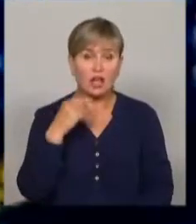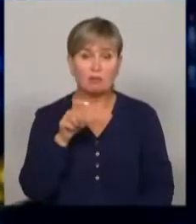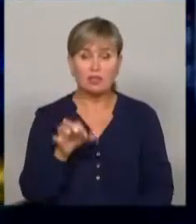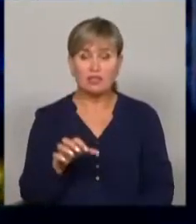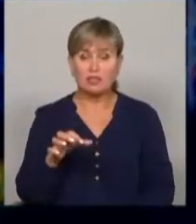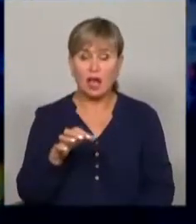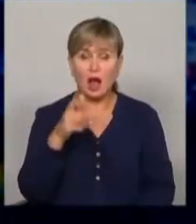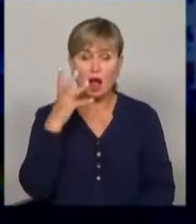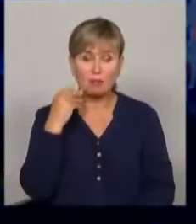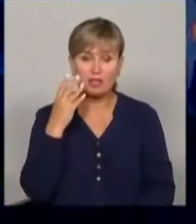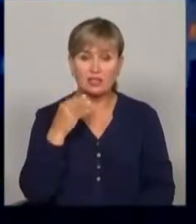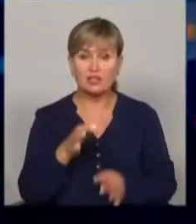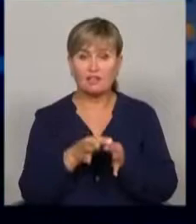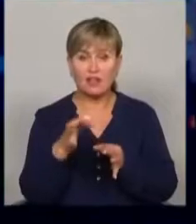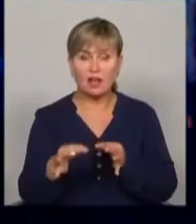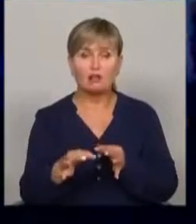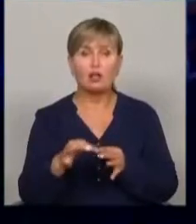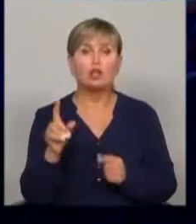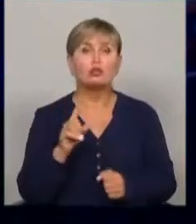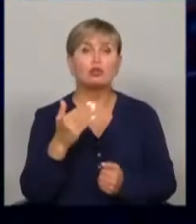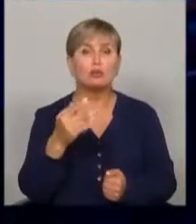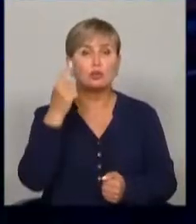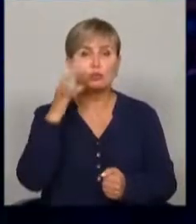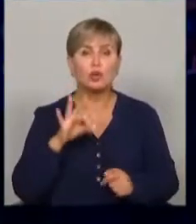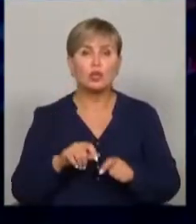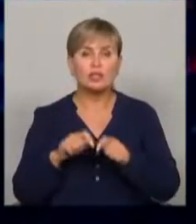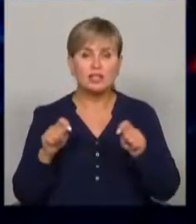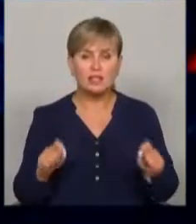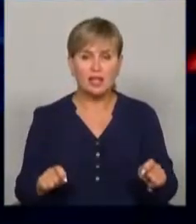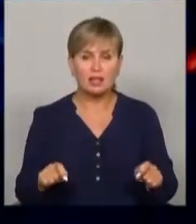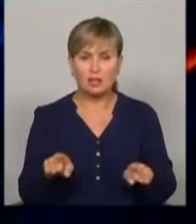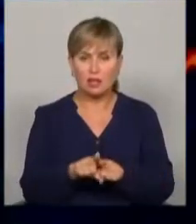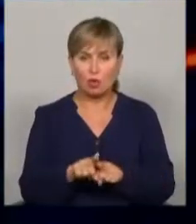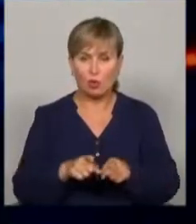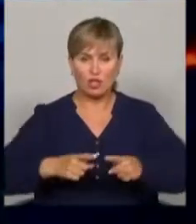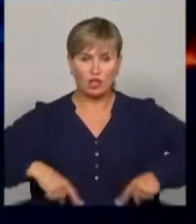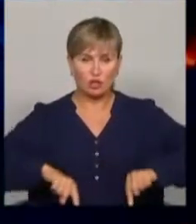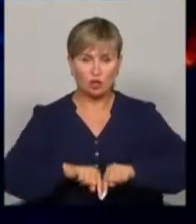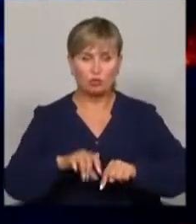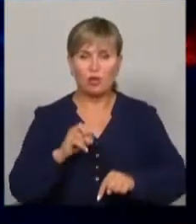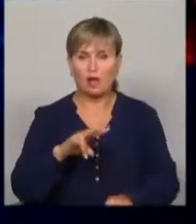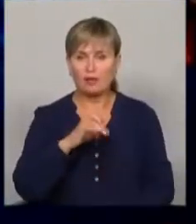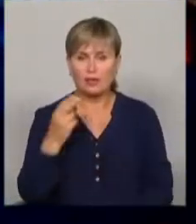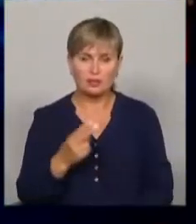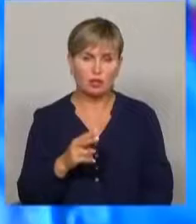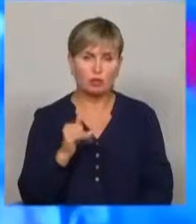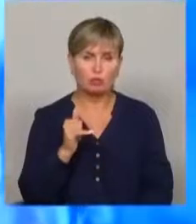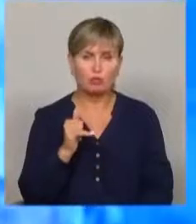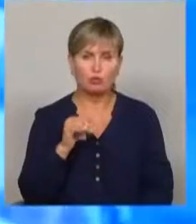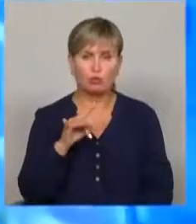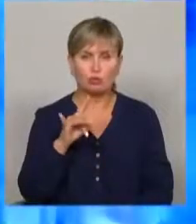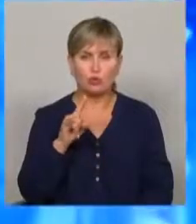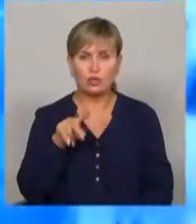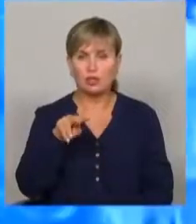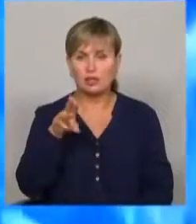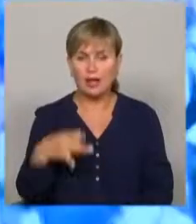филиала, скажите, что думаете о создании такого института, как национальный курултай? Национальный курултай – это